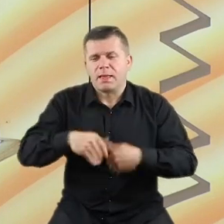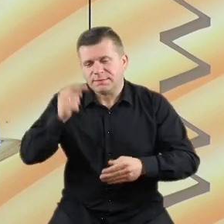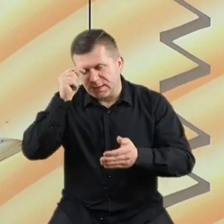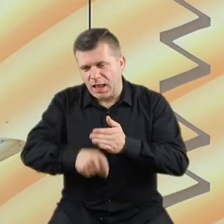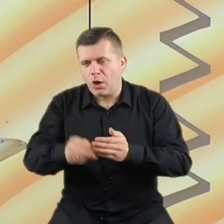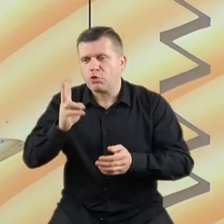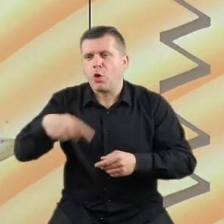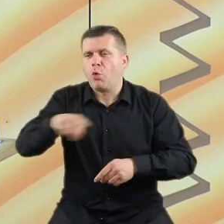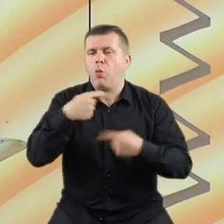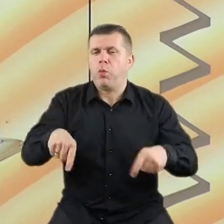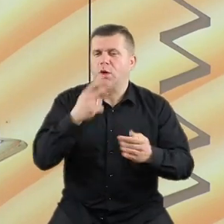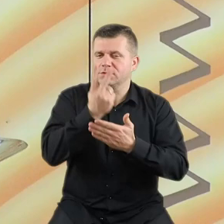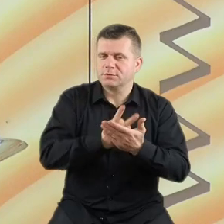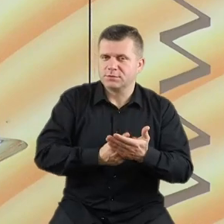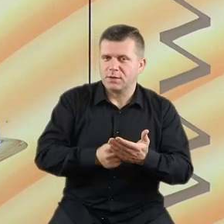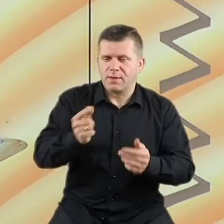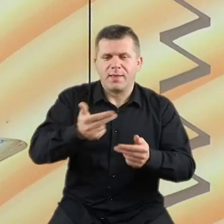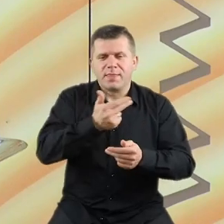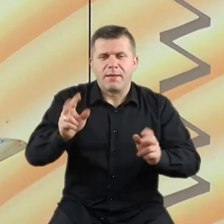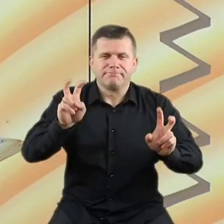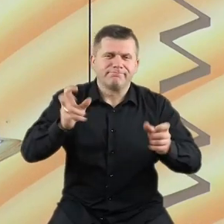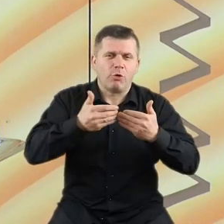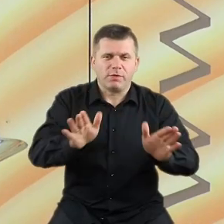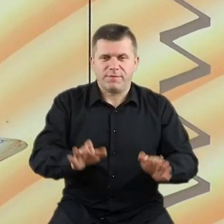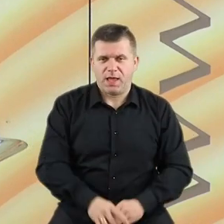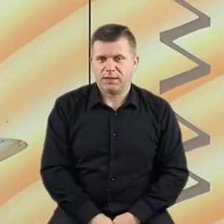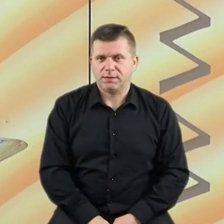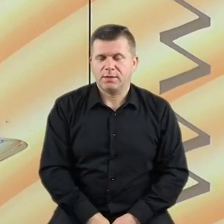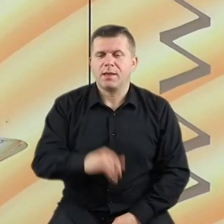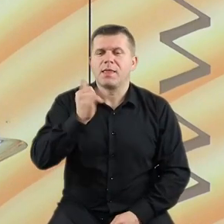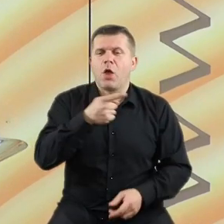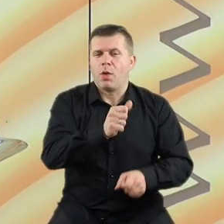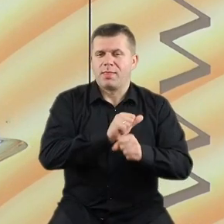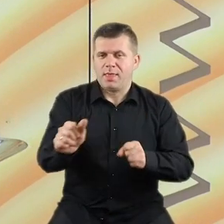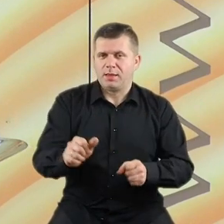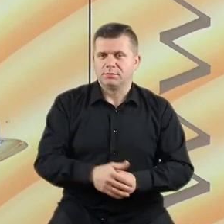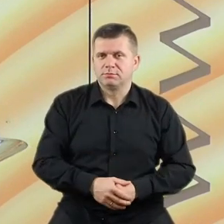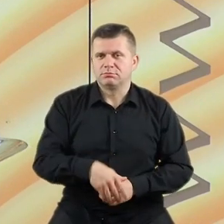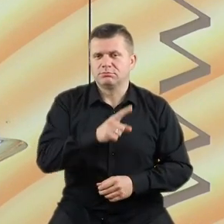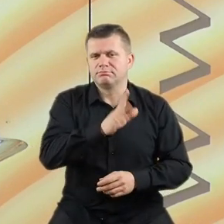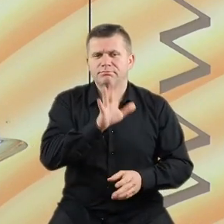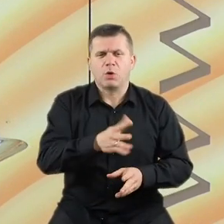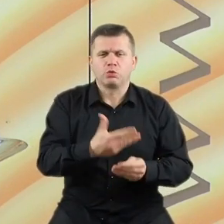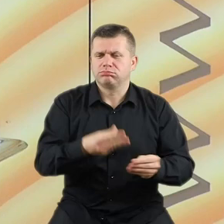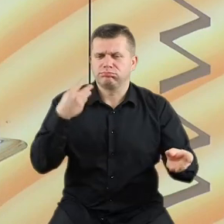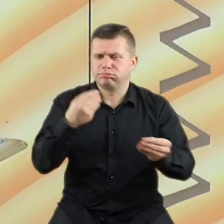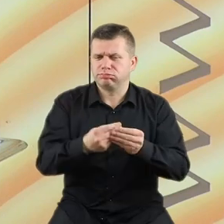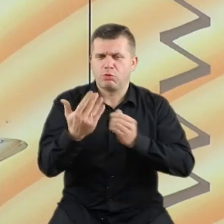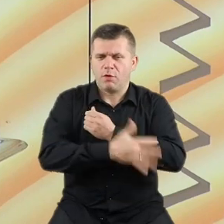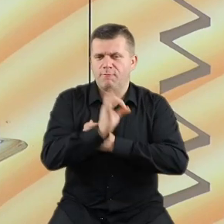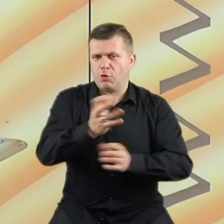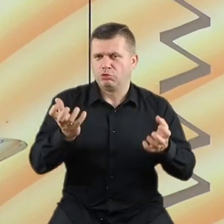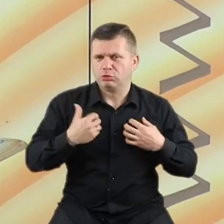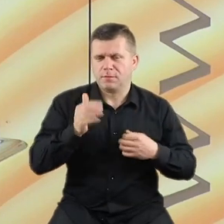nie czytali, ale to cały czas jest temat otwarty. I jaka ona jest? Ona jest już u kresu swojego życia.